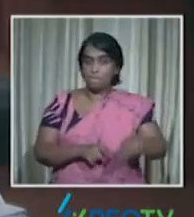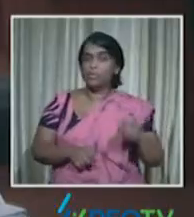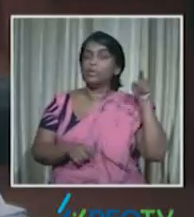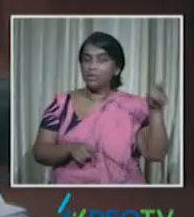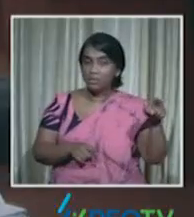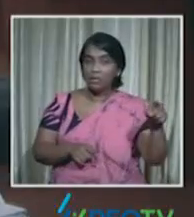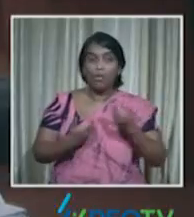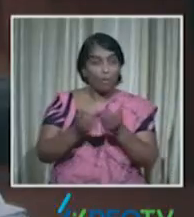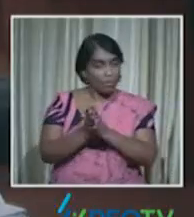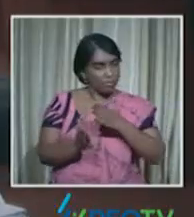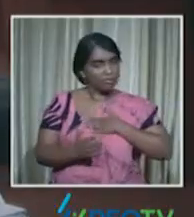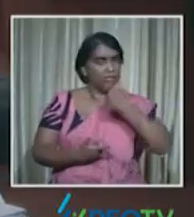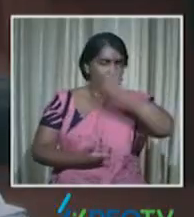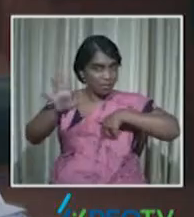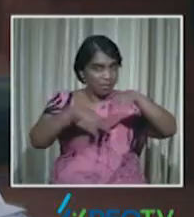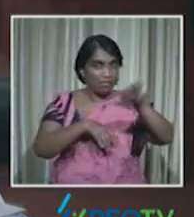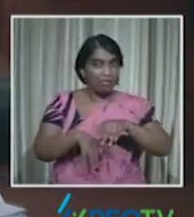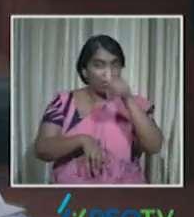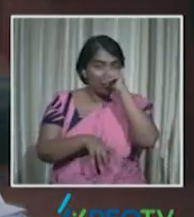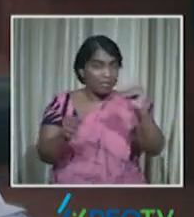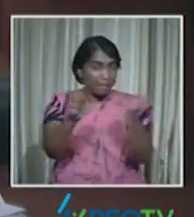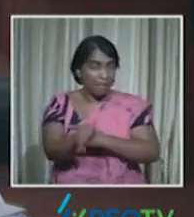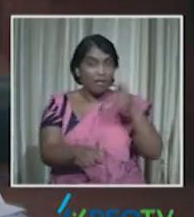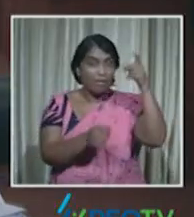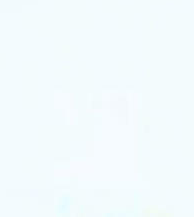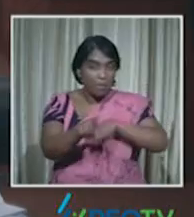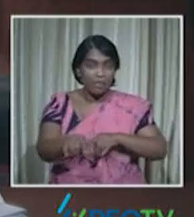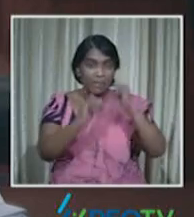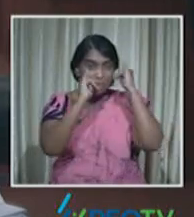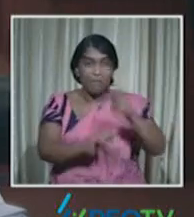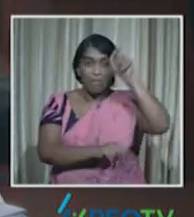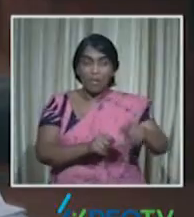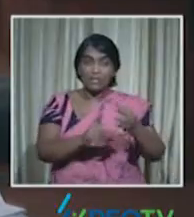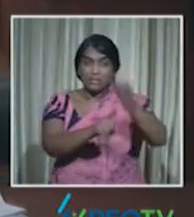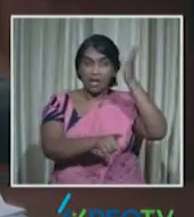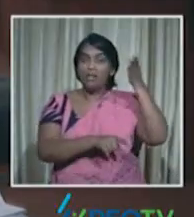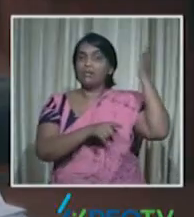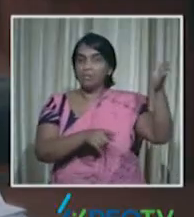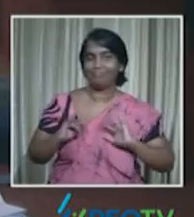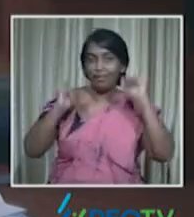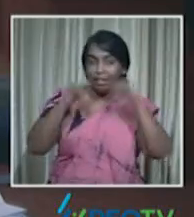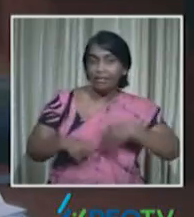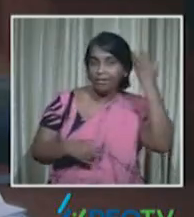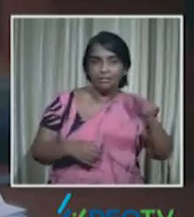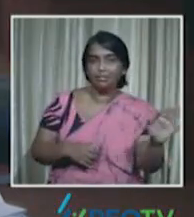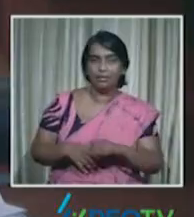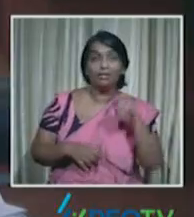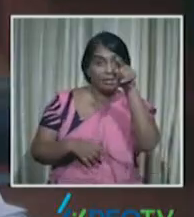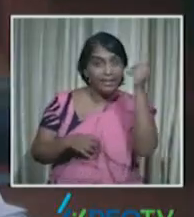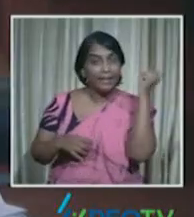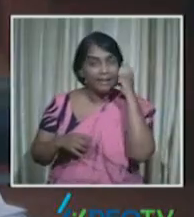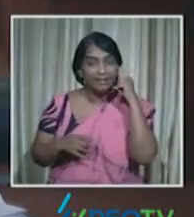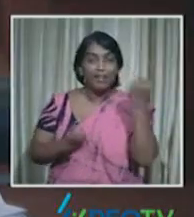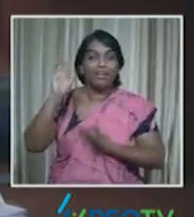කතානායකතුනේ ස්වේච්ඡාවෙන් අපි ආරක්ෂාව තහවුරු කරගෙන තිබෙනවා. මිනිහ මරු වලට වග කියන ඕන මිනිහෙක් මහ පුටුවේ තියාගෙන අපි නිදැල්ලේ පාරේ නේ මේගොල්ලෝ හිතනවා ඇති